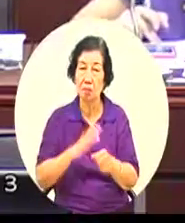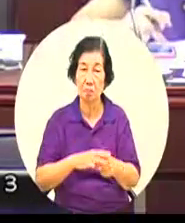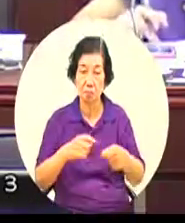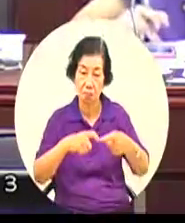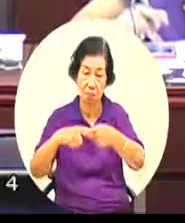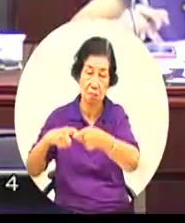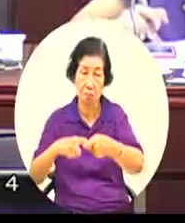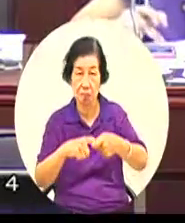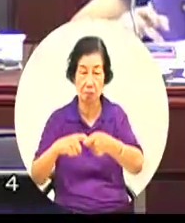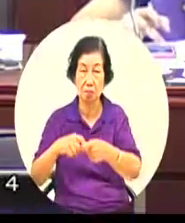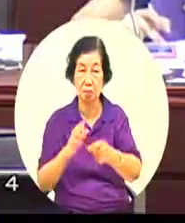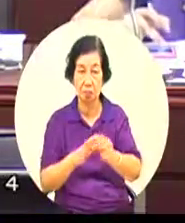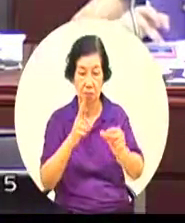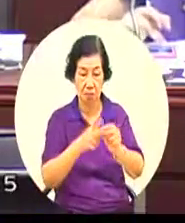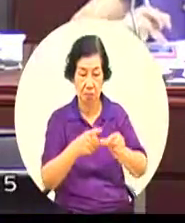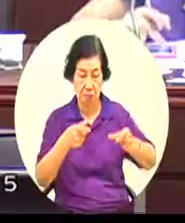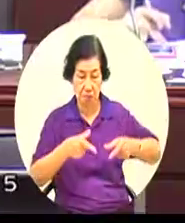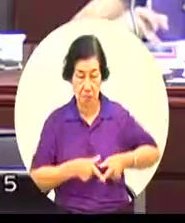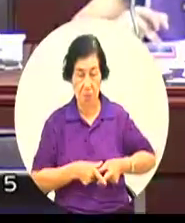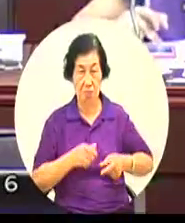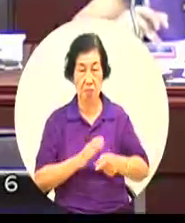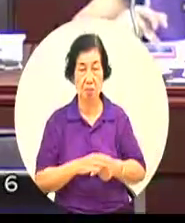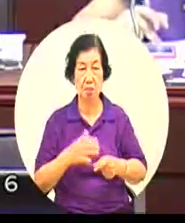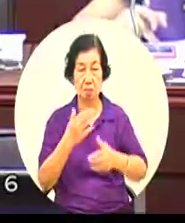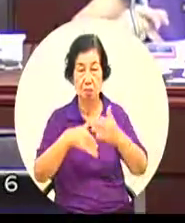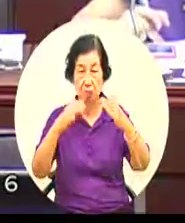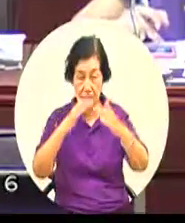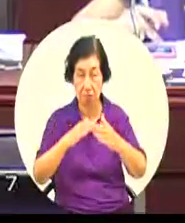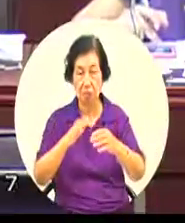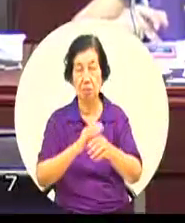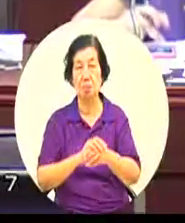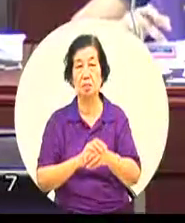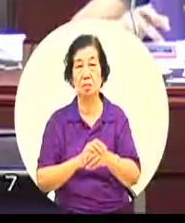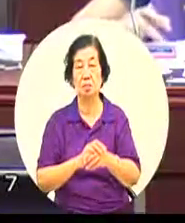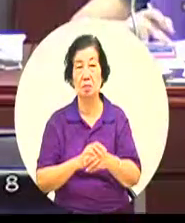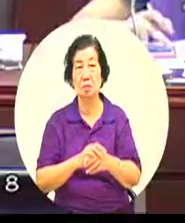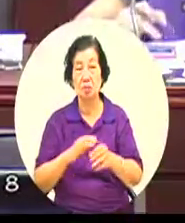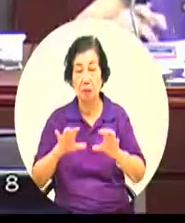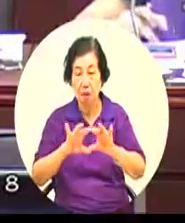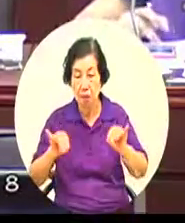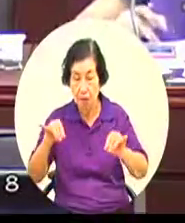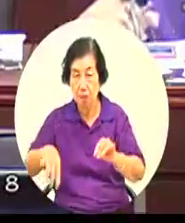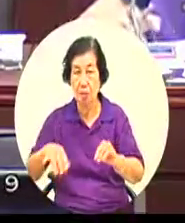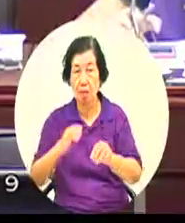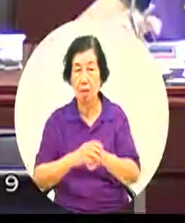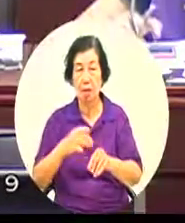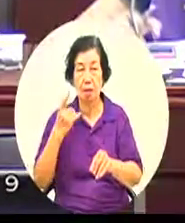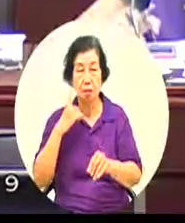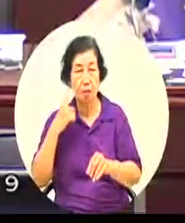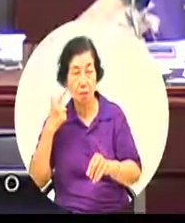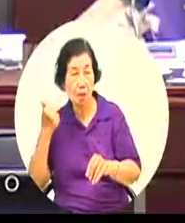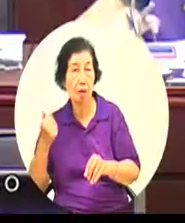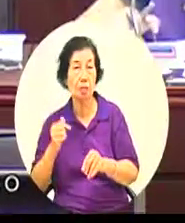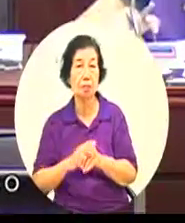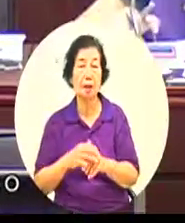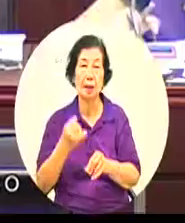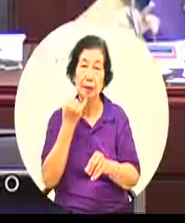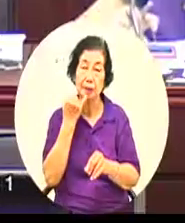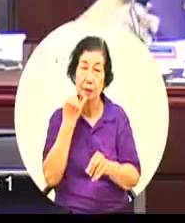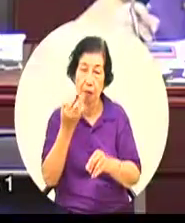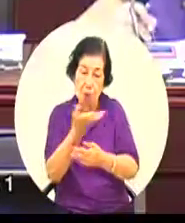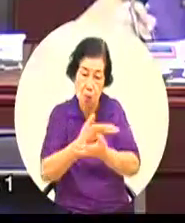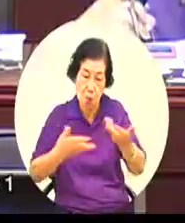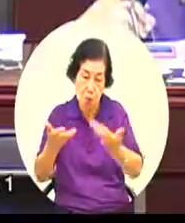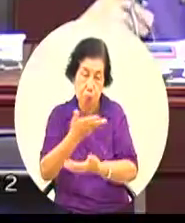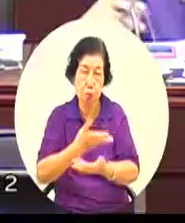只要得到地方的同意家长父母家长社区都能够同意这件事，做良好的沟通，那我相信我